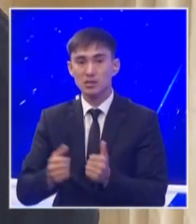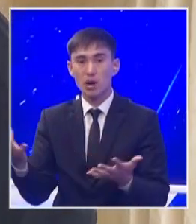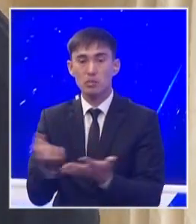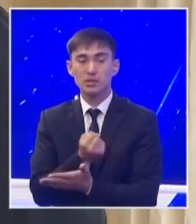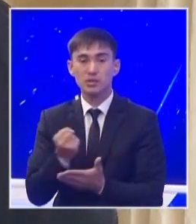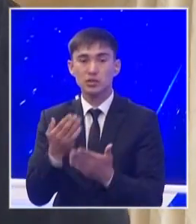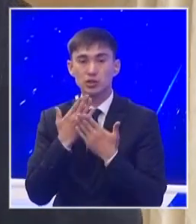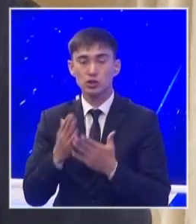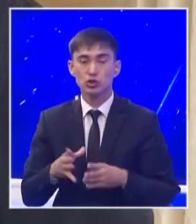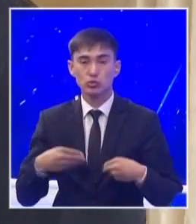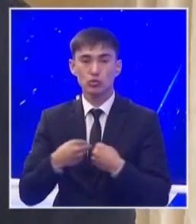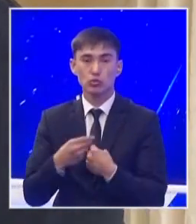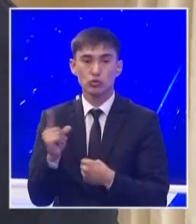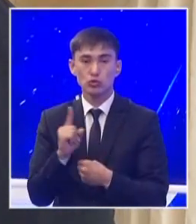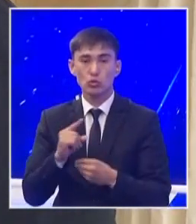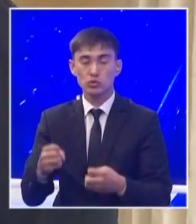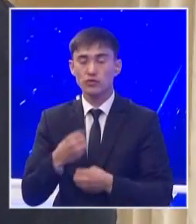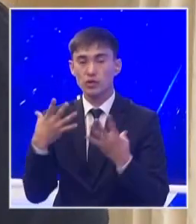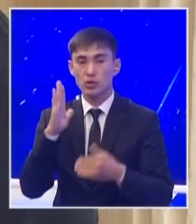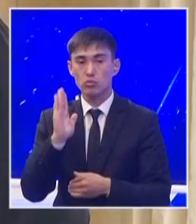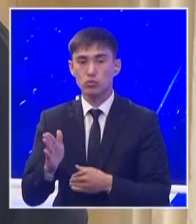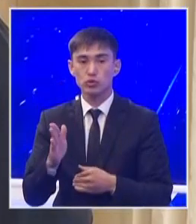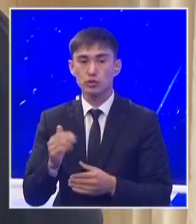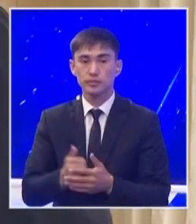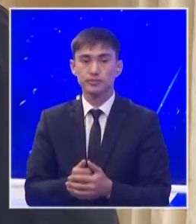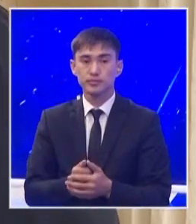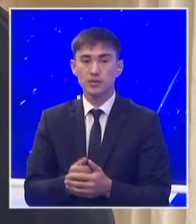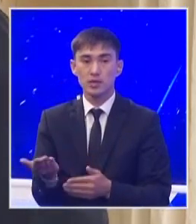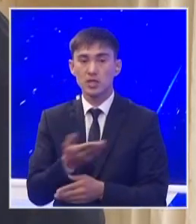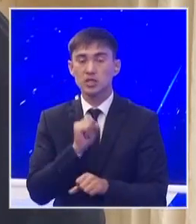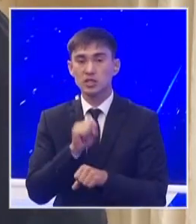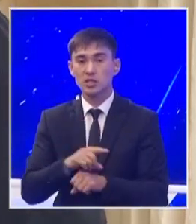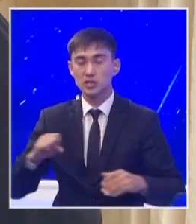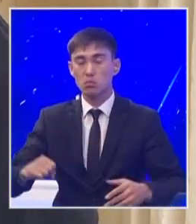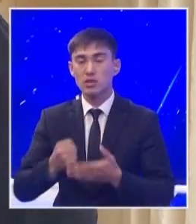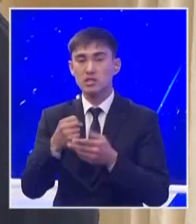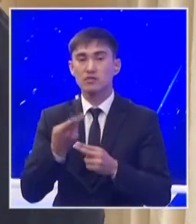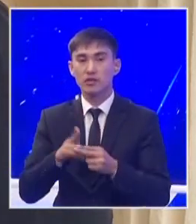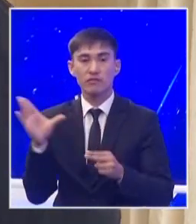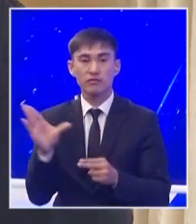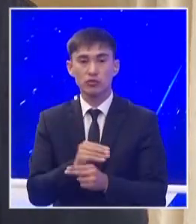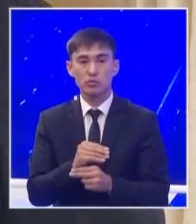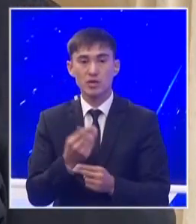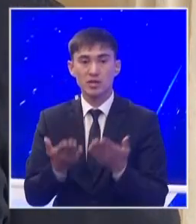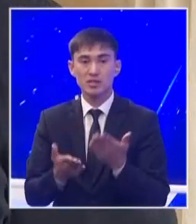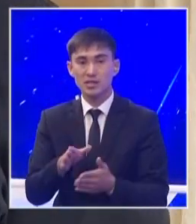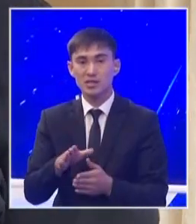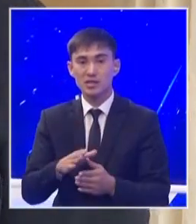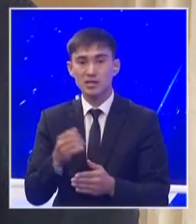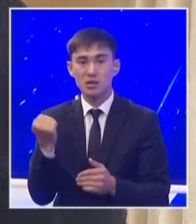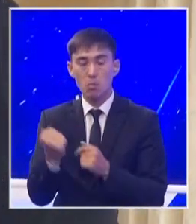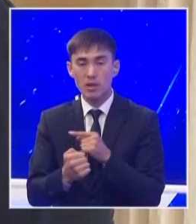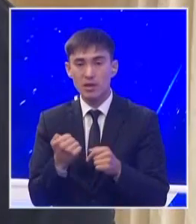семью, чтобы у них было светлое будущее. Наша задача их поддерживать в этом во всем, если не материально, хотя бы